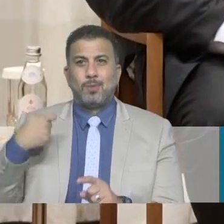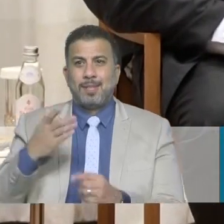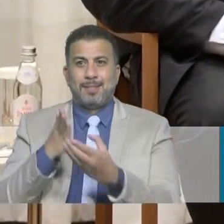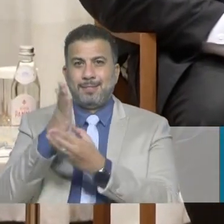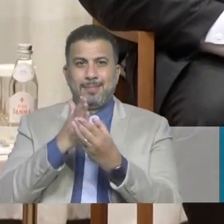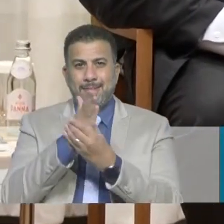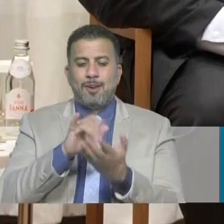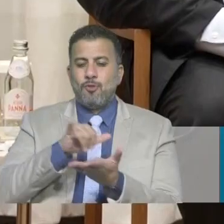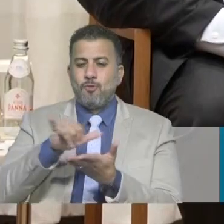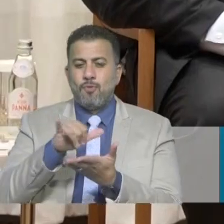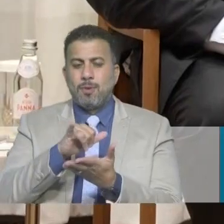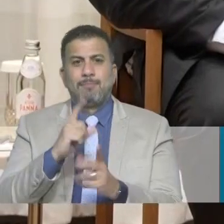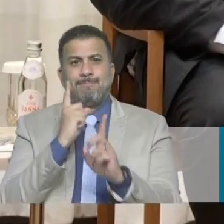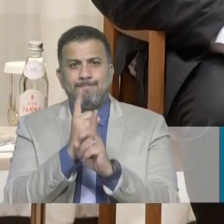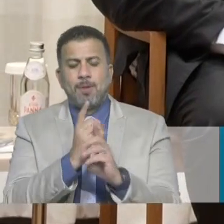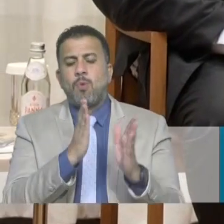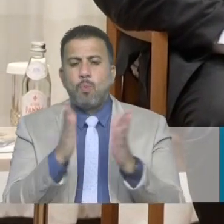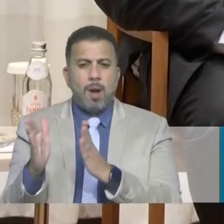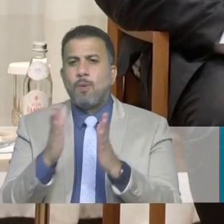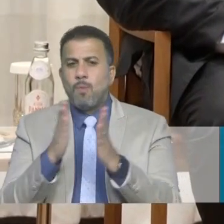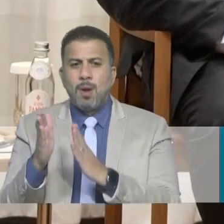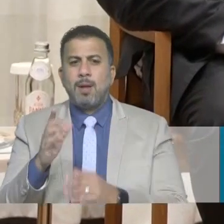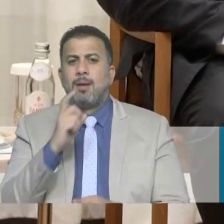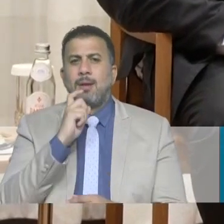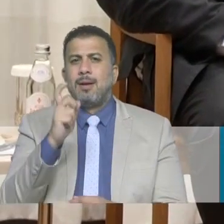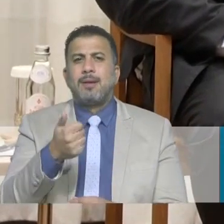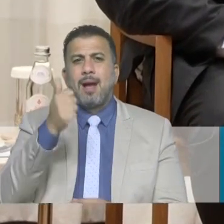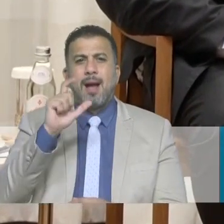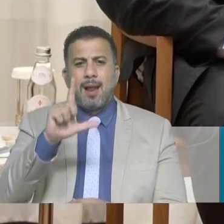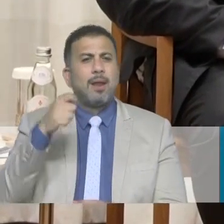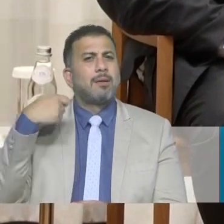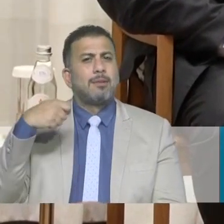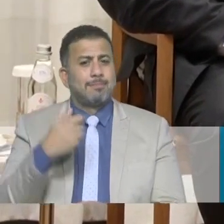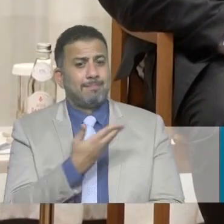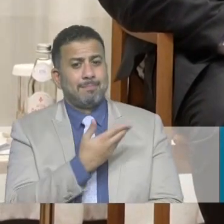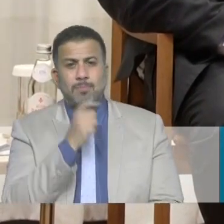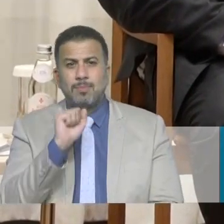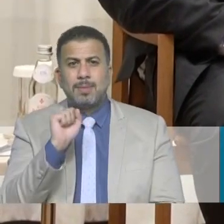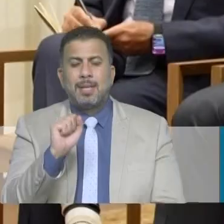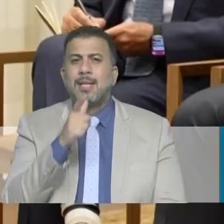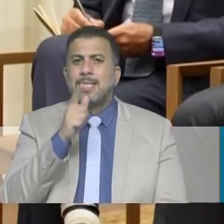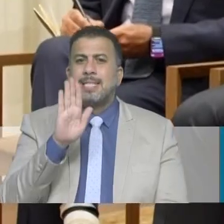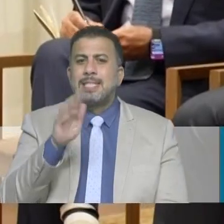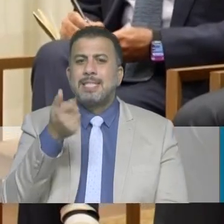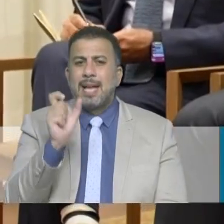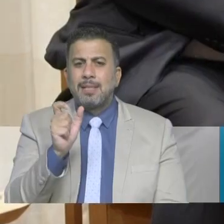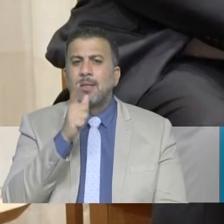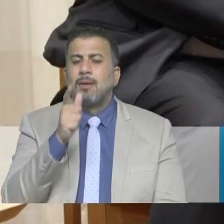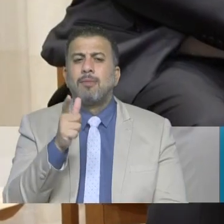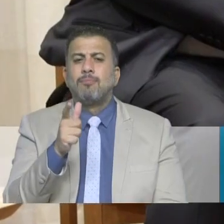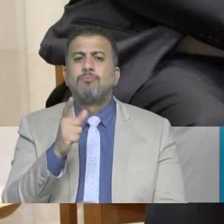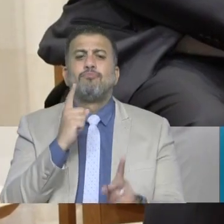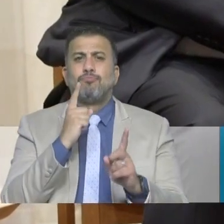الخارجيه في نيويورك كلا على حده معالي رالف جون سلفيس رئيس وزراء سانت فنسنت وغرينادين